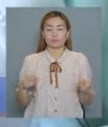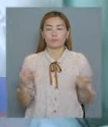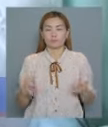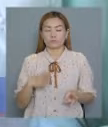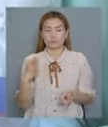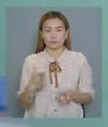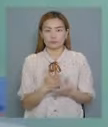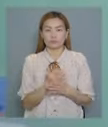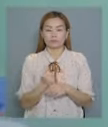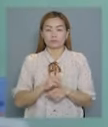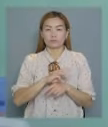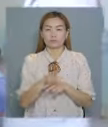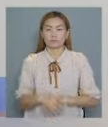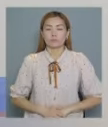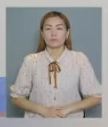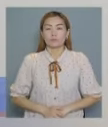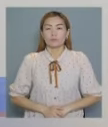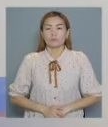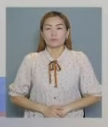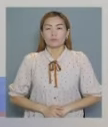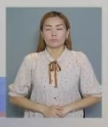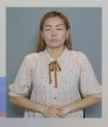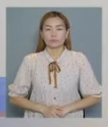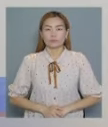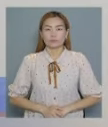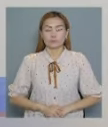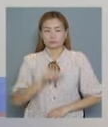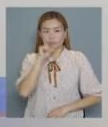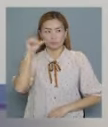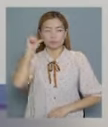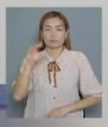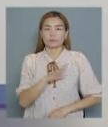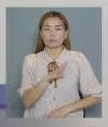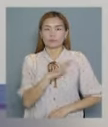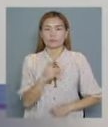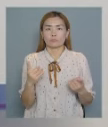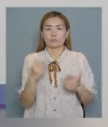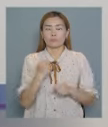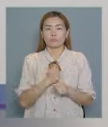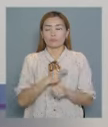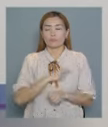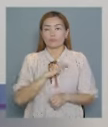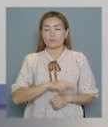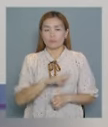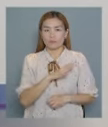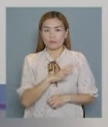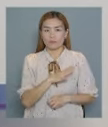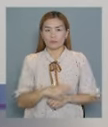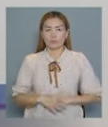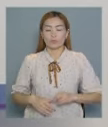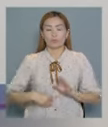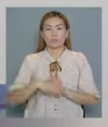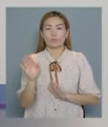и техническому оснащению. В прошлом году была проведена большая работа по